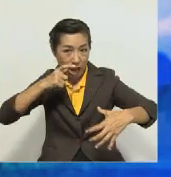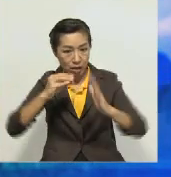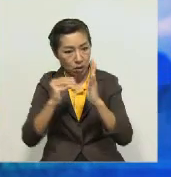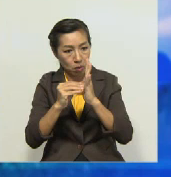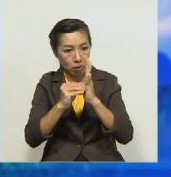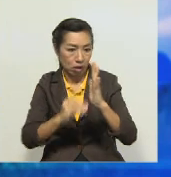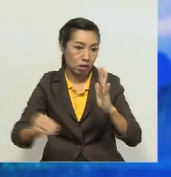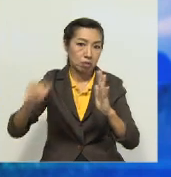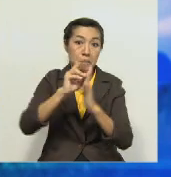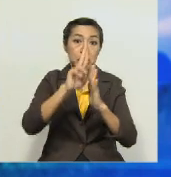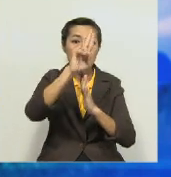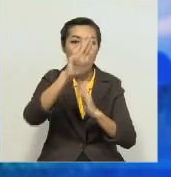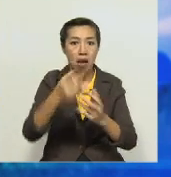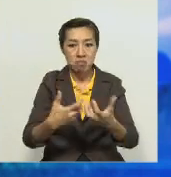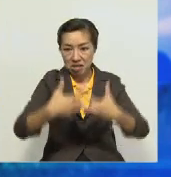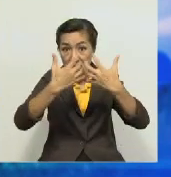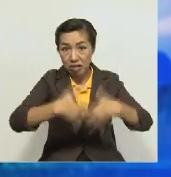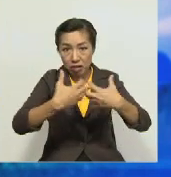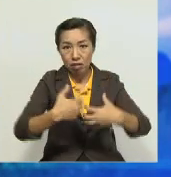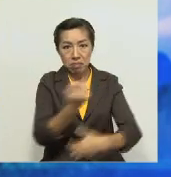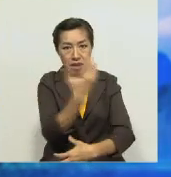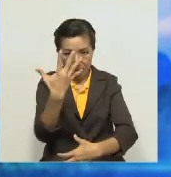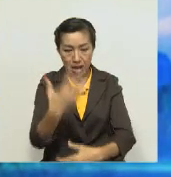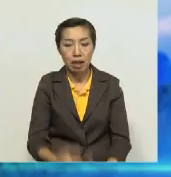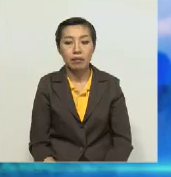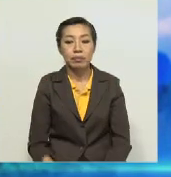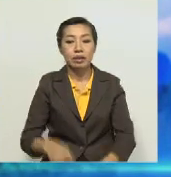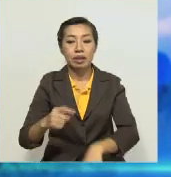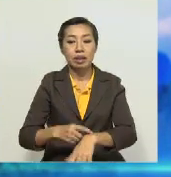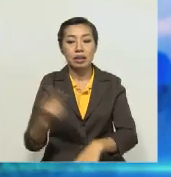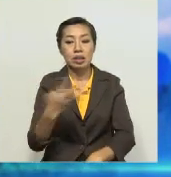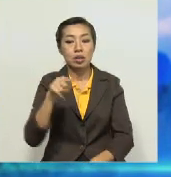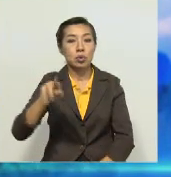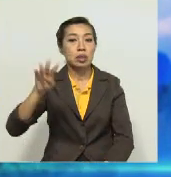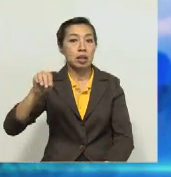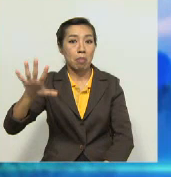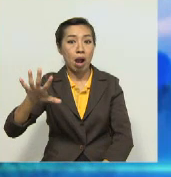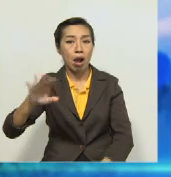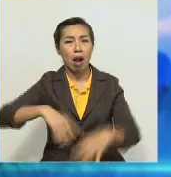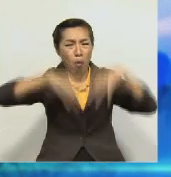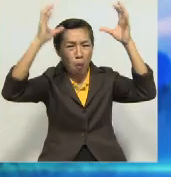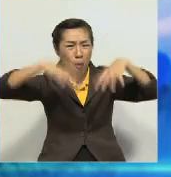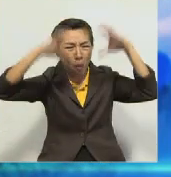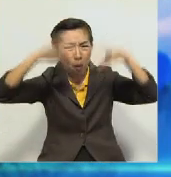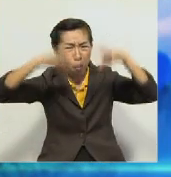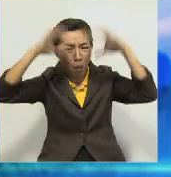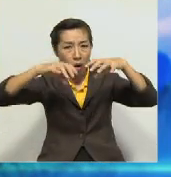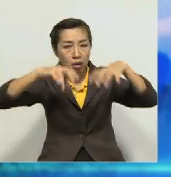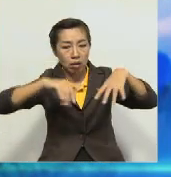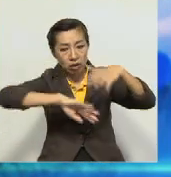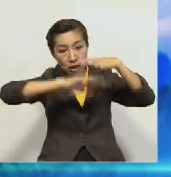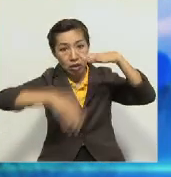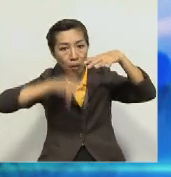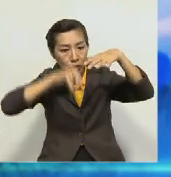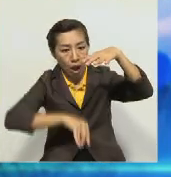เทพหานครถึเชียงรายเวลา 4 น.ร. 45 น.ร. ฝนตกหนกต่อเนื่องน้ำท่วมมาถึงหองโทง